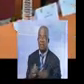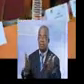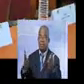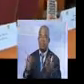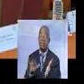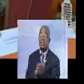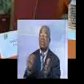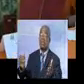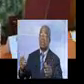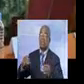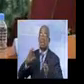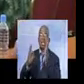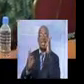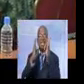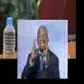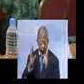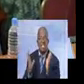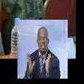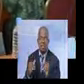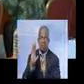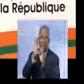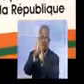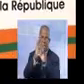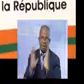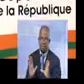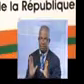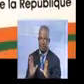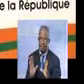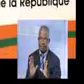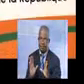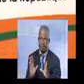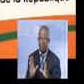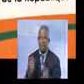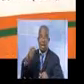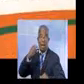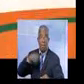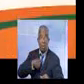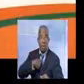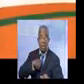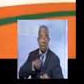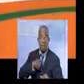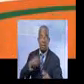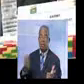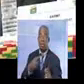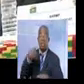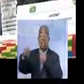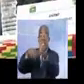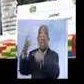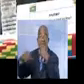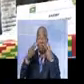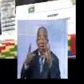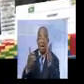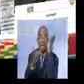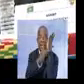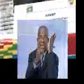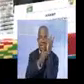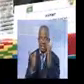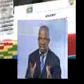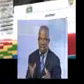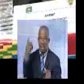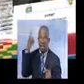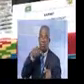de 2011 à 2013, l'Autorité nationale de régulation des marchés publics, ANRNP, s'attaque cette fois aux